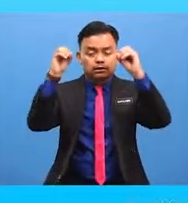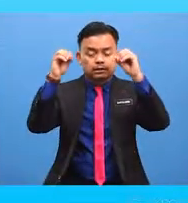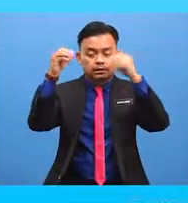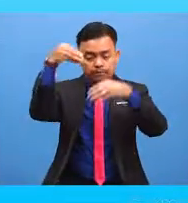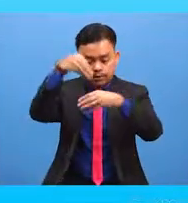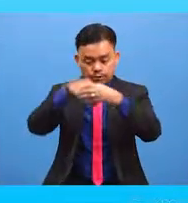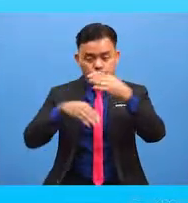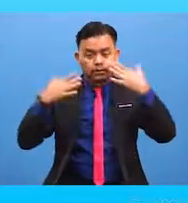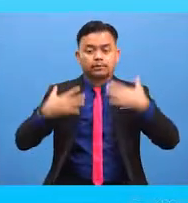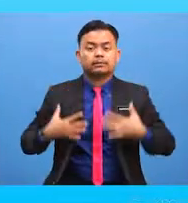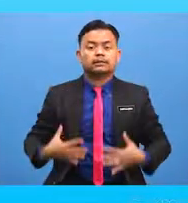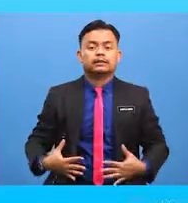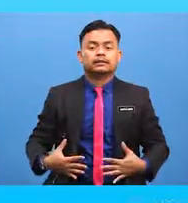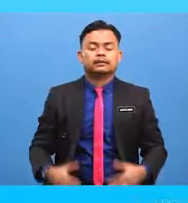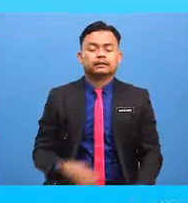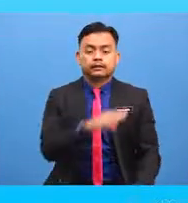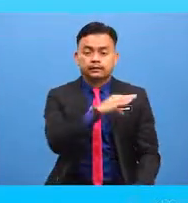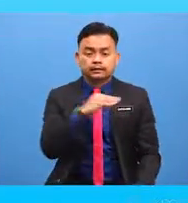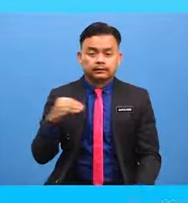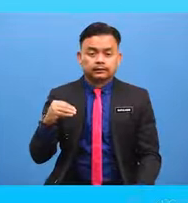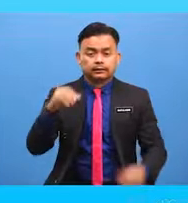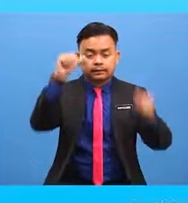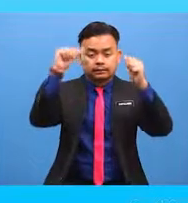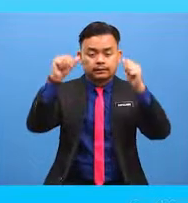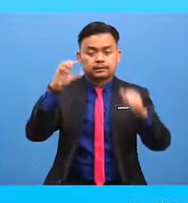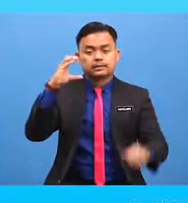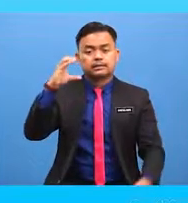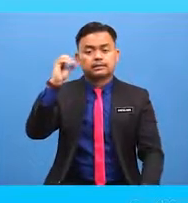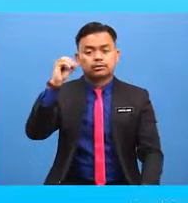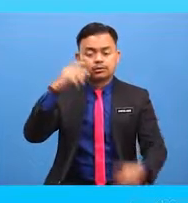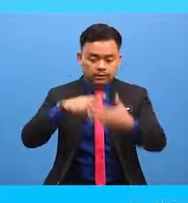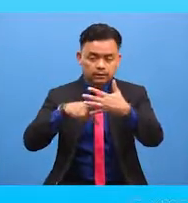badan dan gas karbon dioksida dibawa keluar.